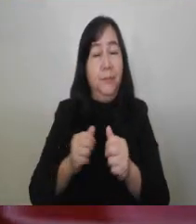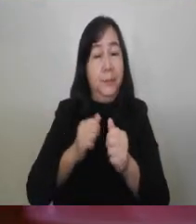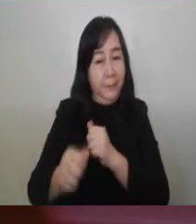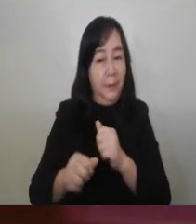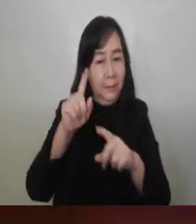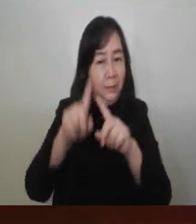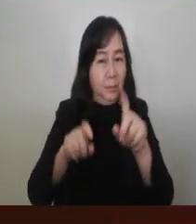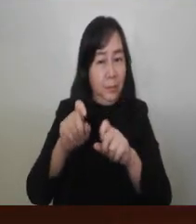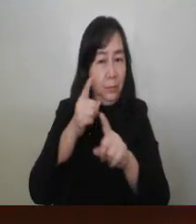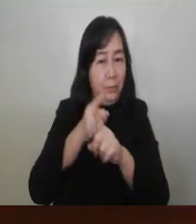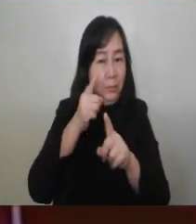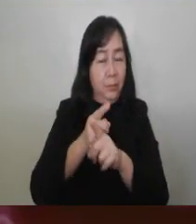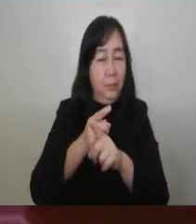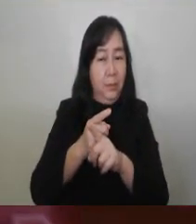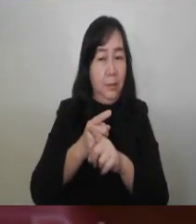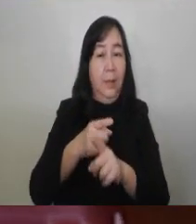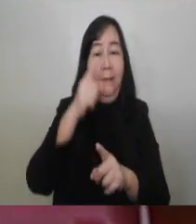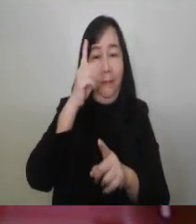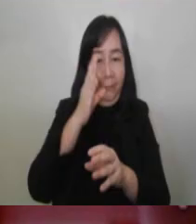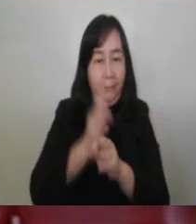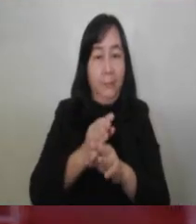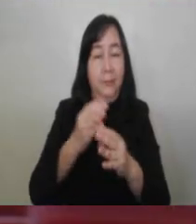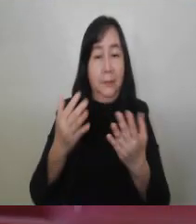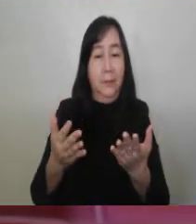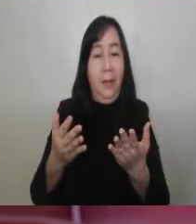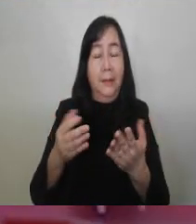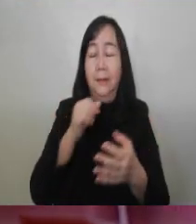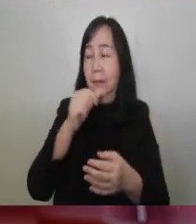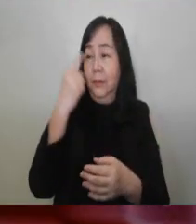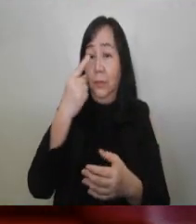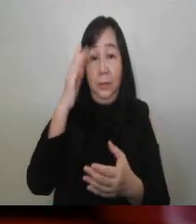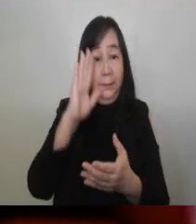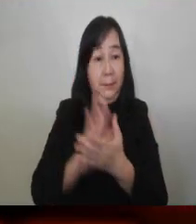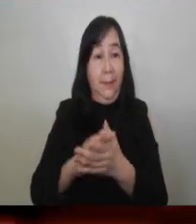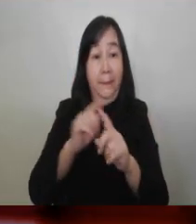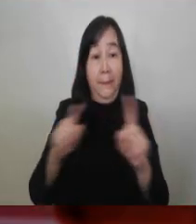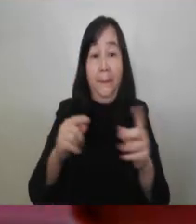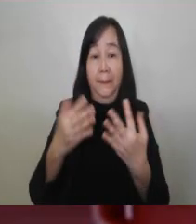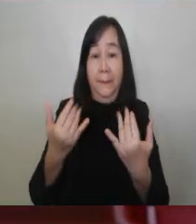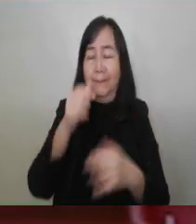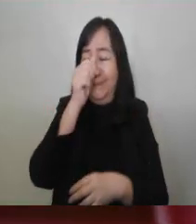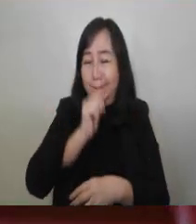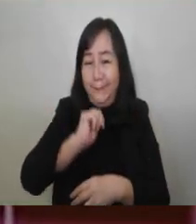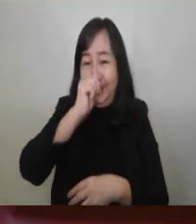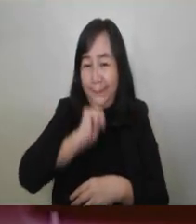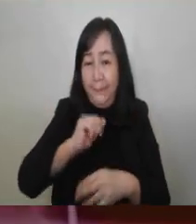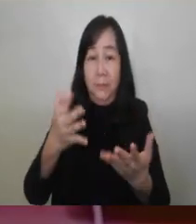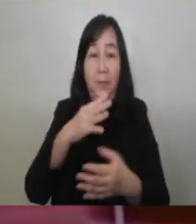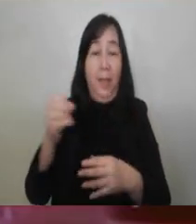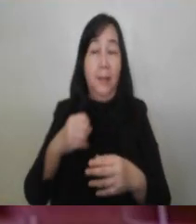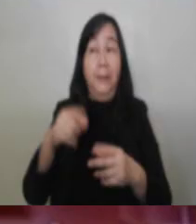sa pagsubok. Ang tunay na pananampalataya ay hindi lang paniniwala. Ito ay